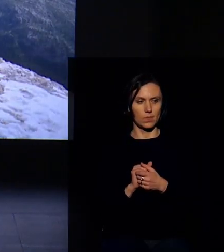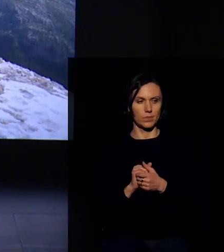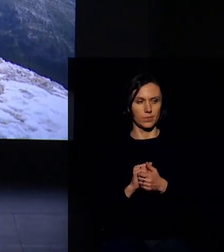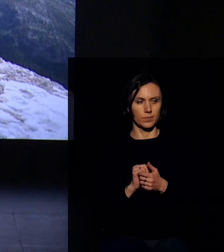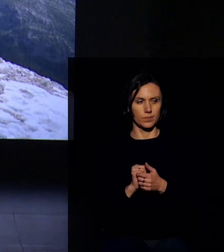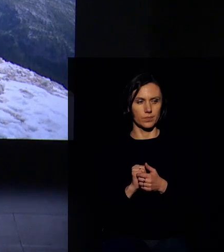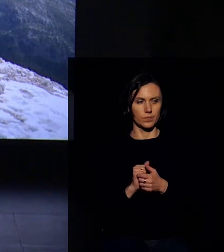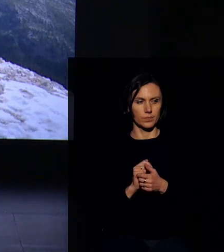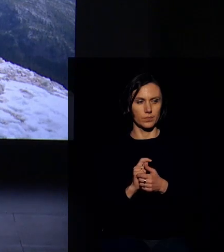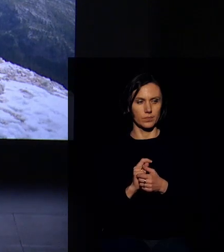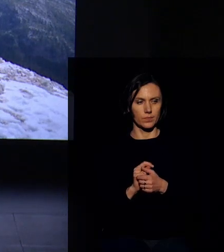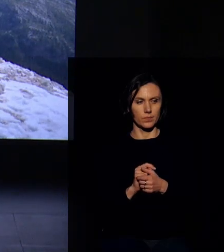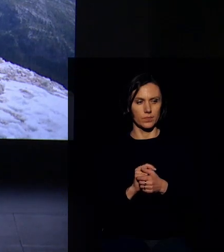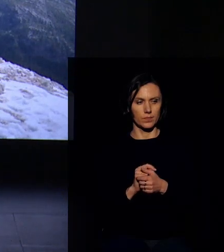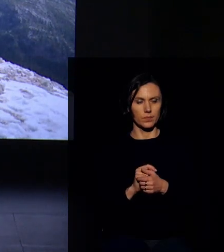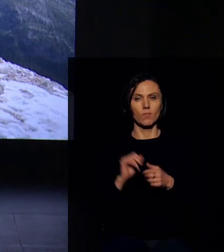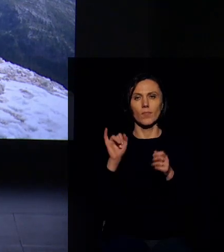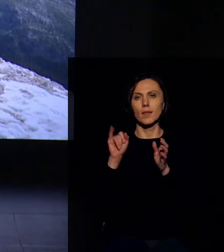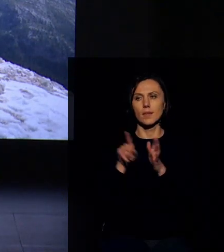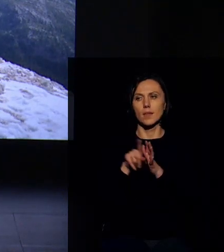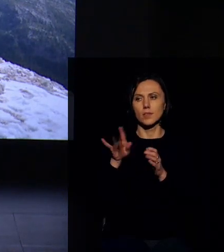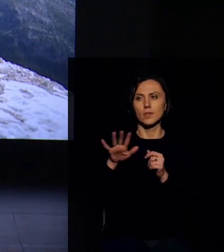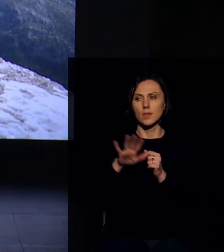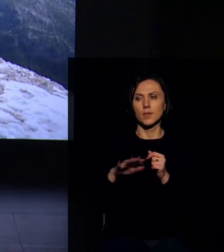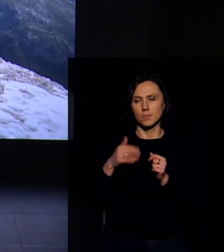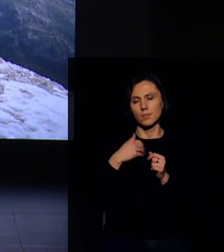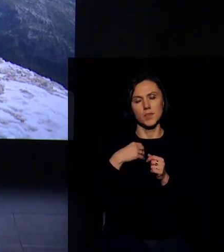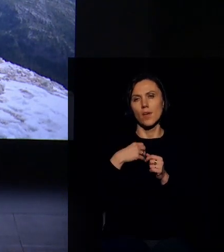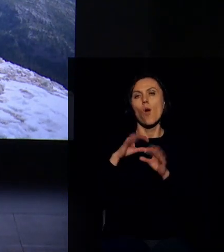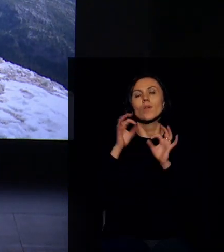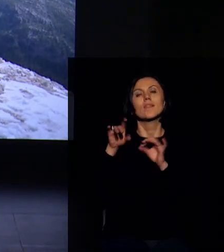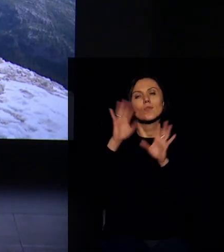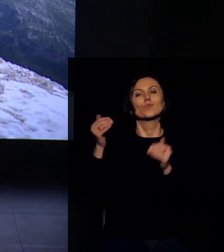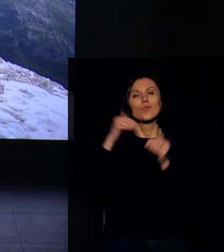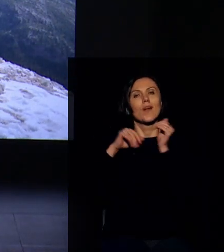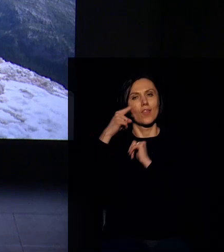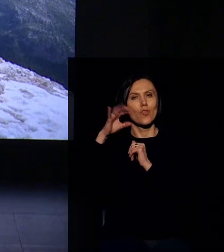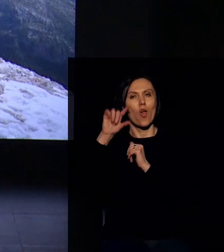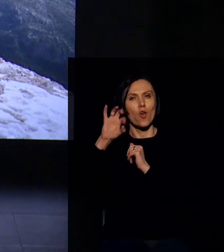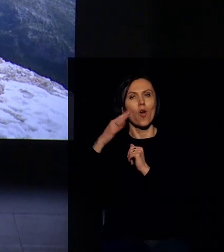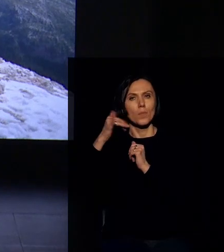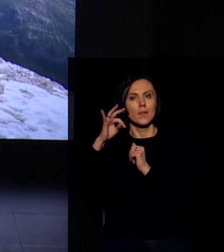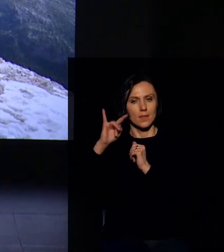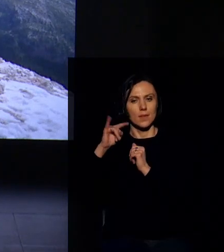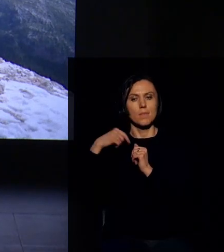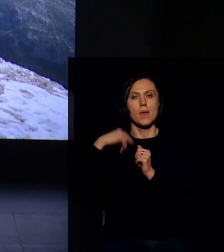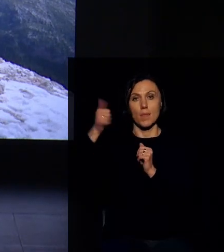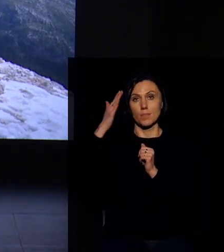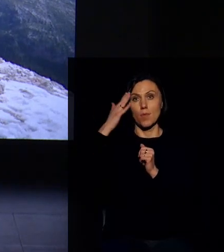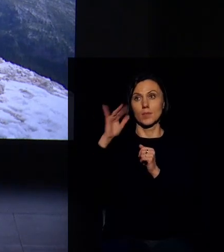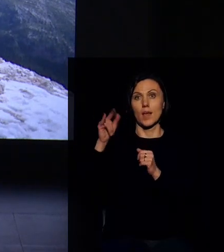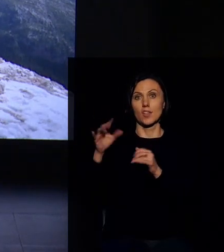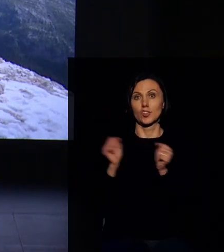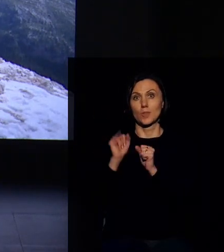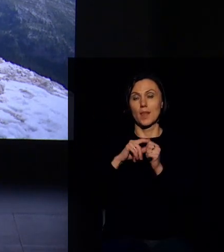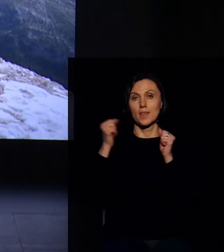I tutaj też taki rejon, my w ogóle Dolomity pierwszy raz poznaliśmy zimą jako narciarze i to